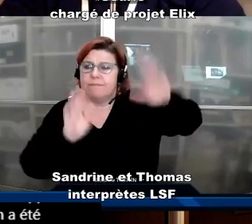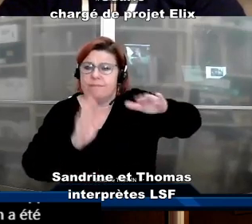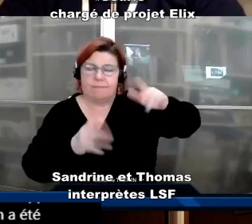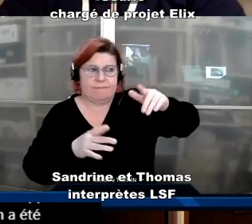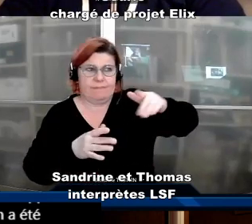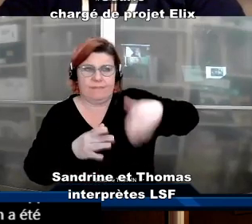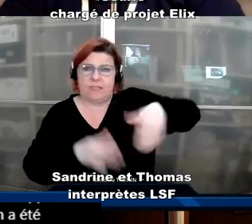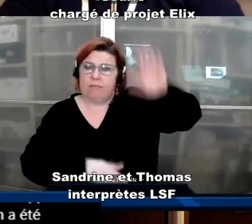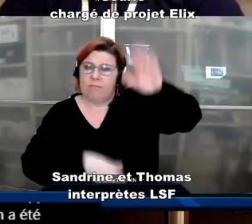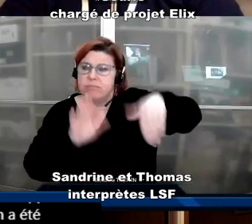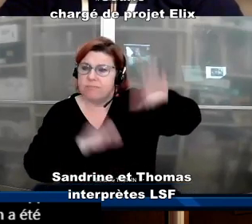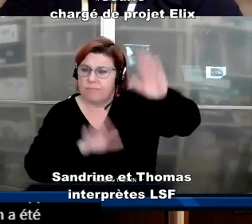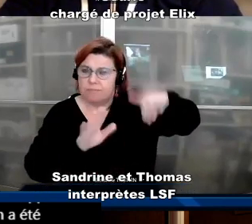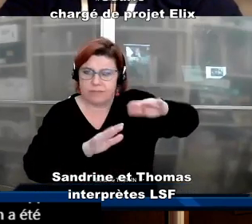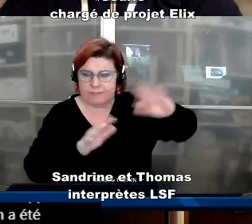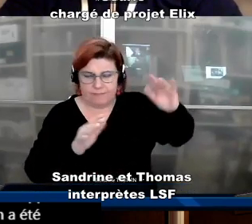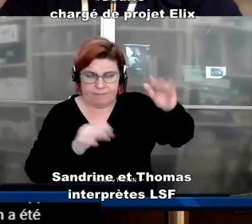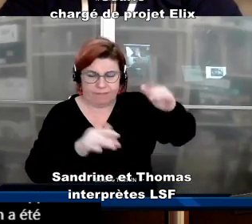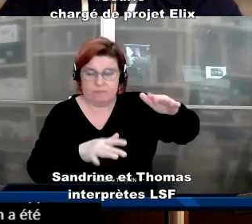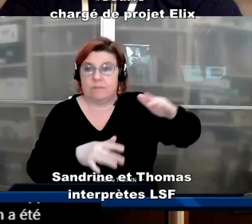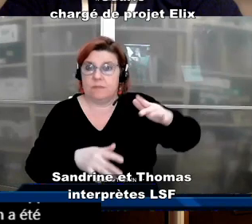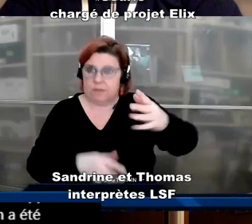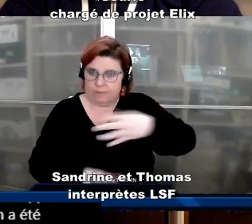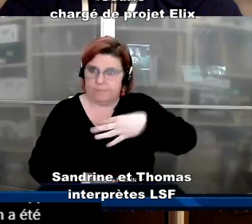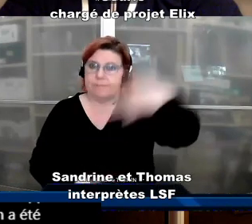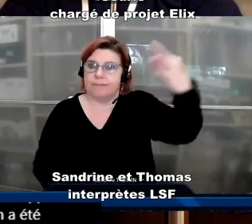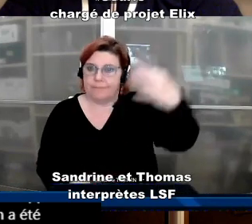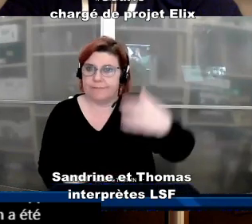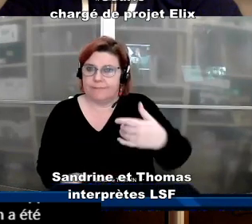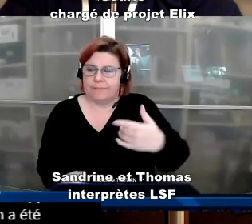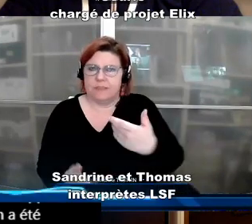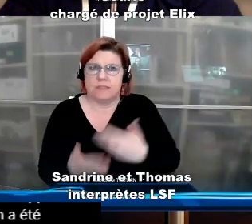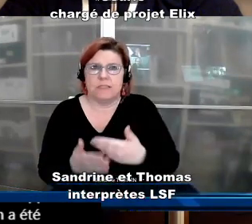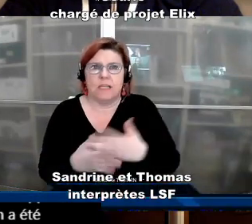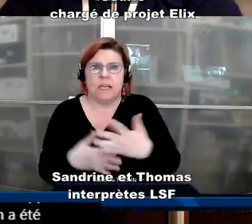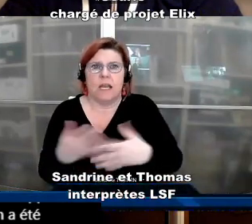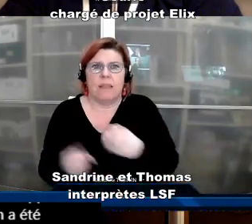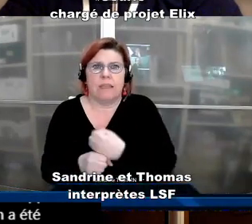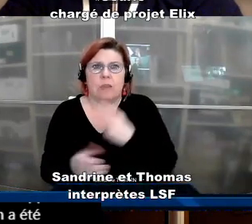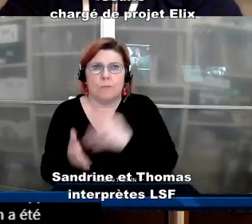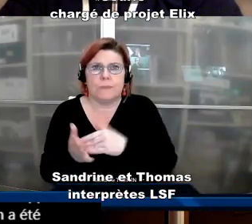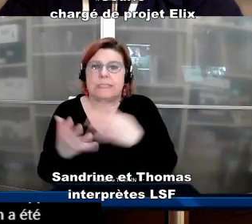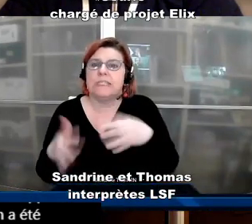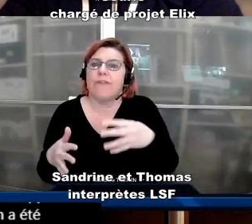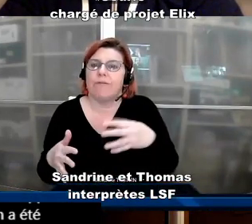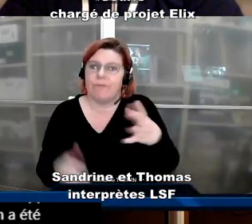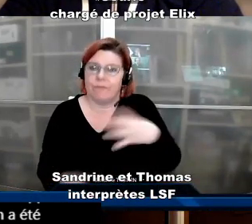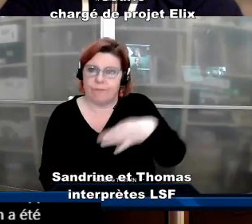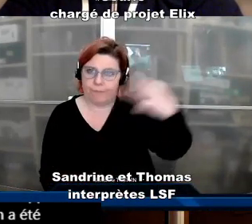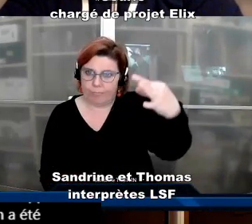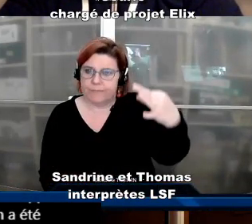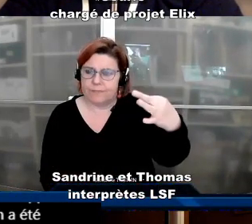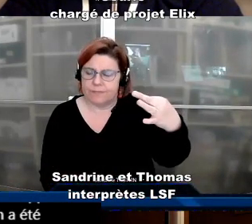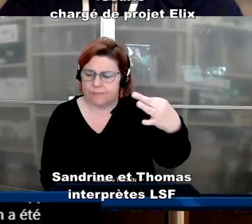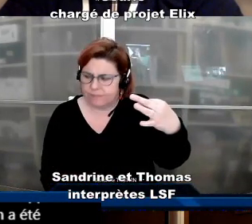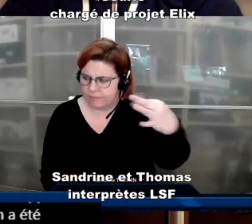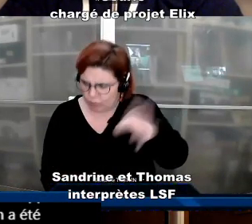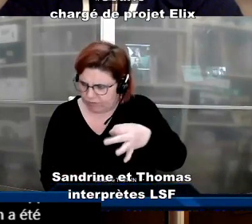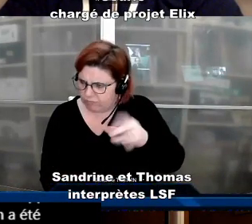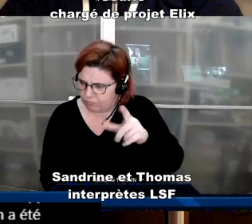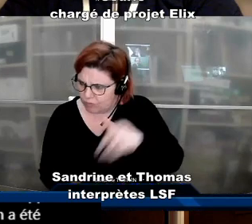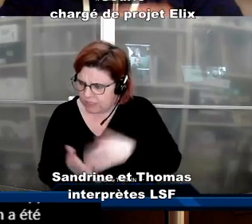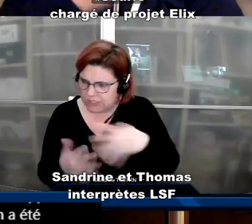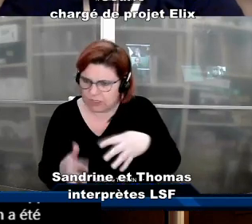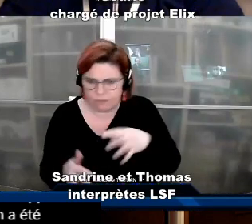se candidatent et on a été retenu en 2019. Oui, si je ne dis pas de bêtises, en